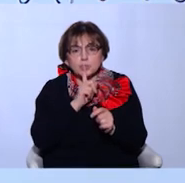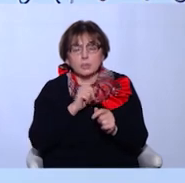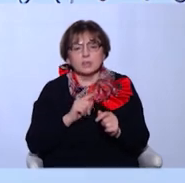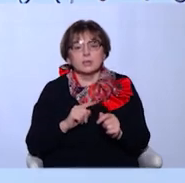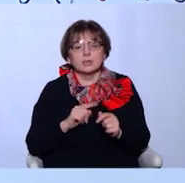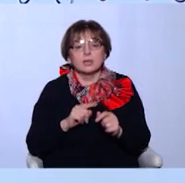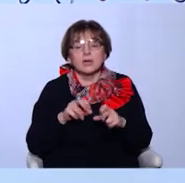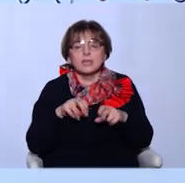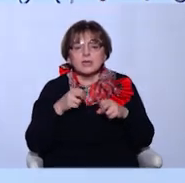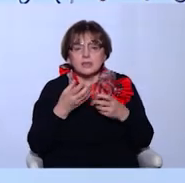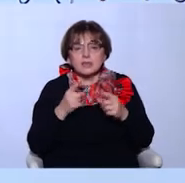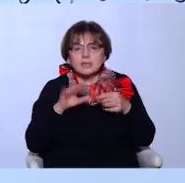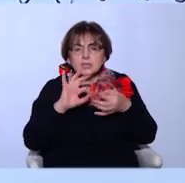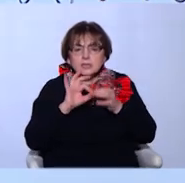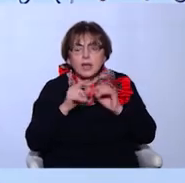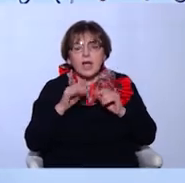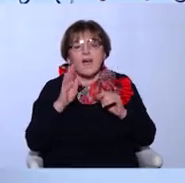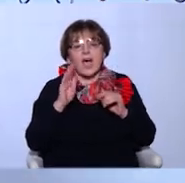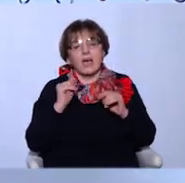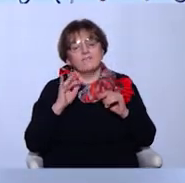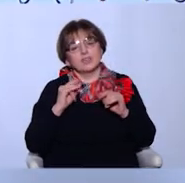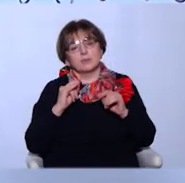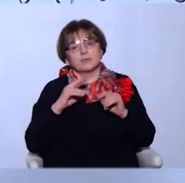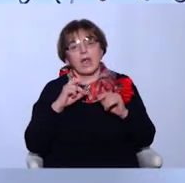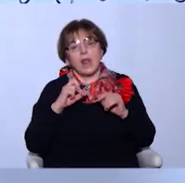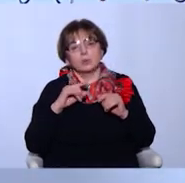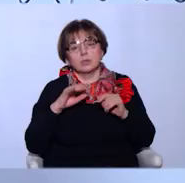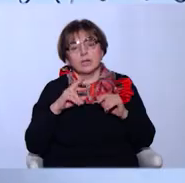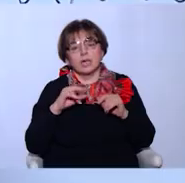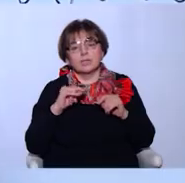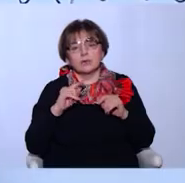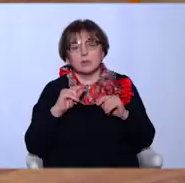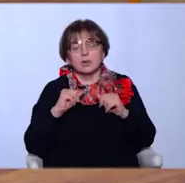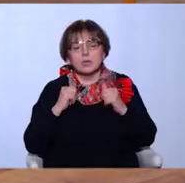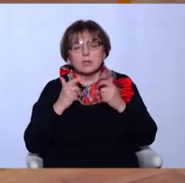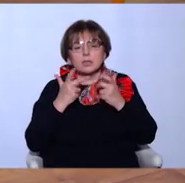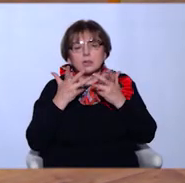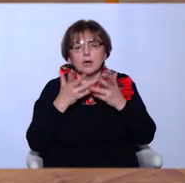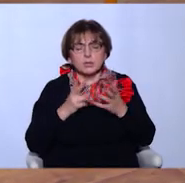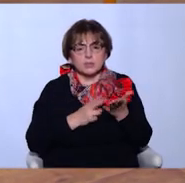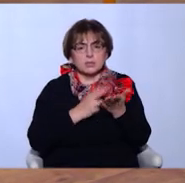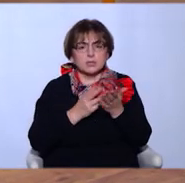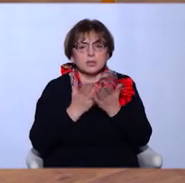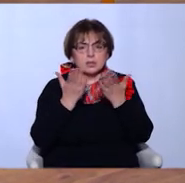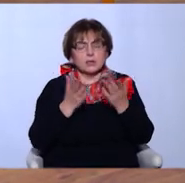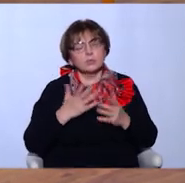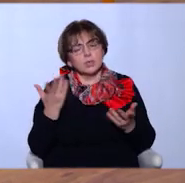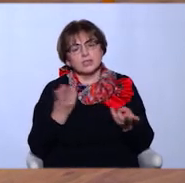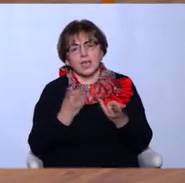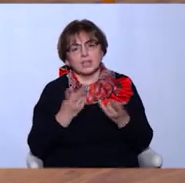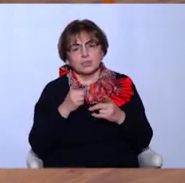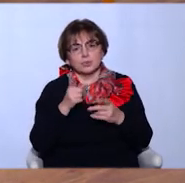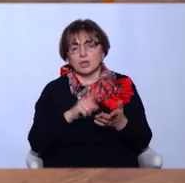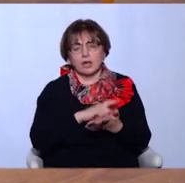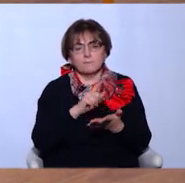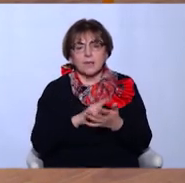ერთ პატარა დეტალს გეტყვით ვაჟა-ფშაველას ალ და ქეთელაურს წაიკითხავთ რამდენი დიდი წიგნის წაკითხვა გელით წინ და აი იქ